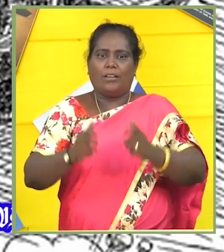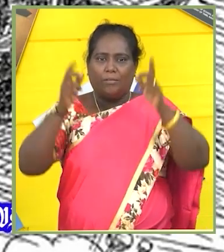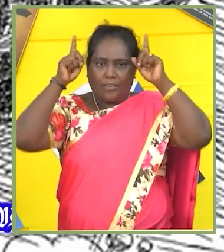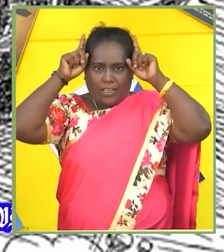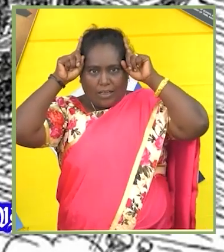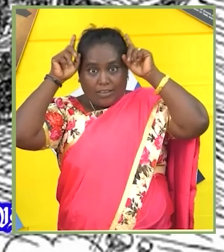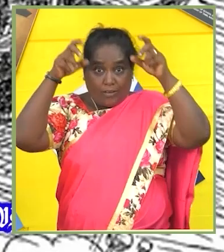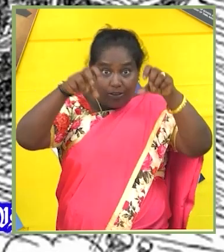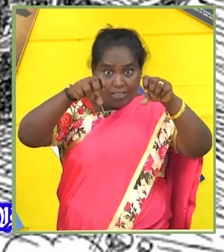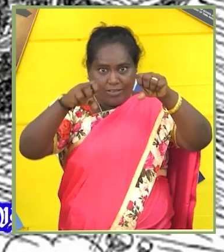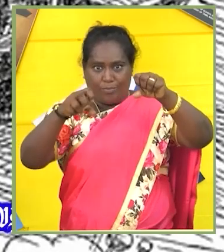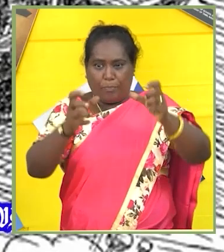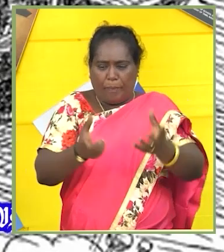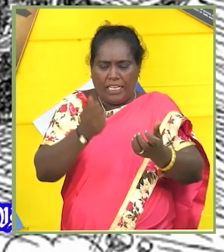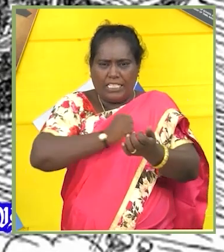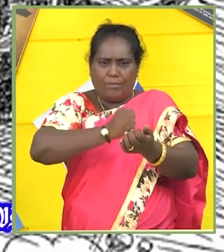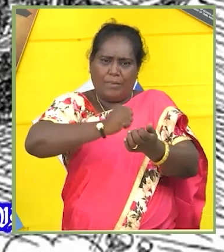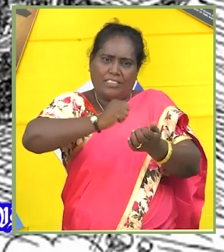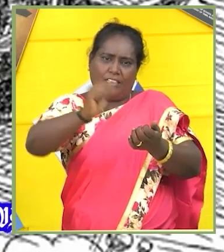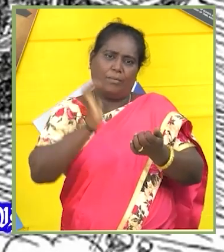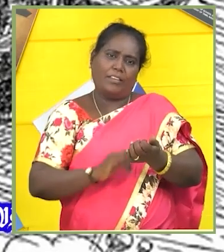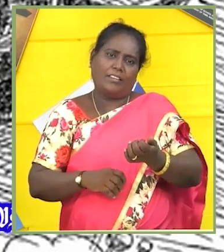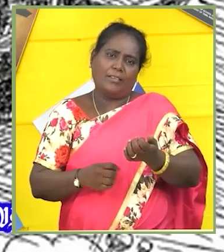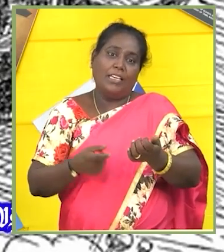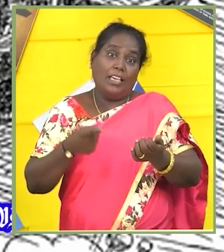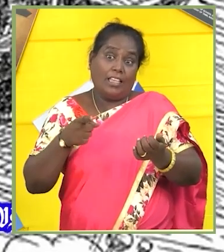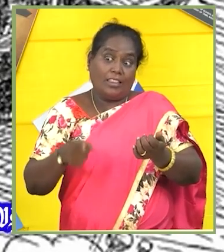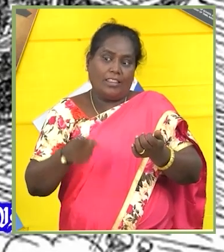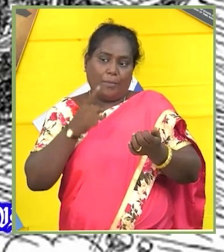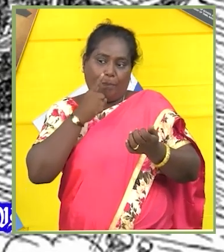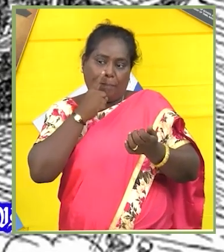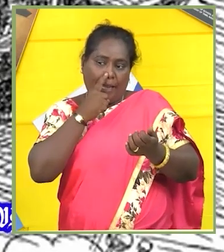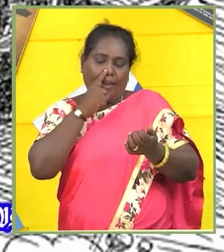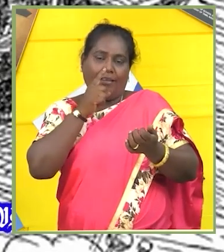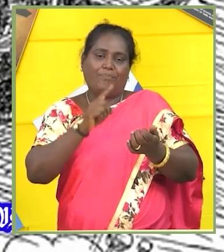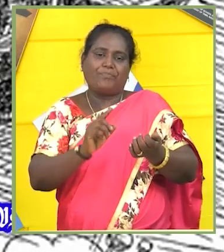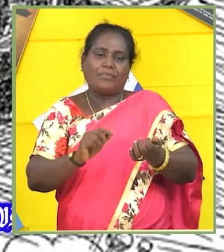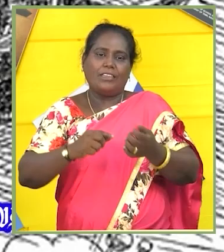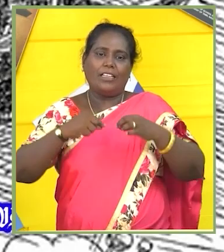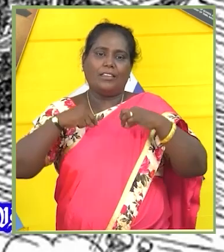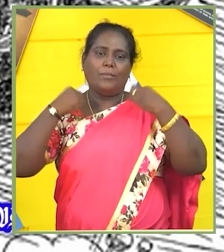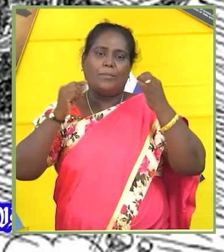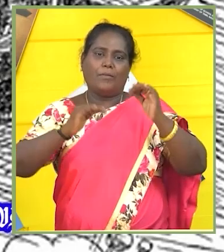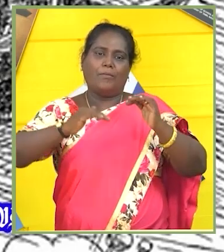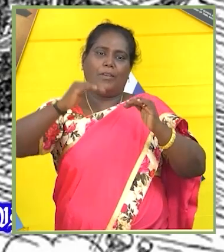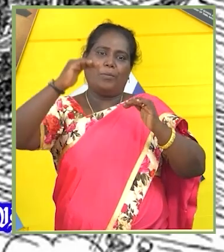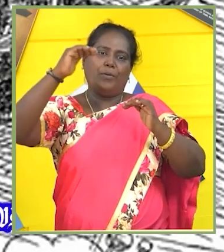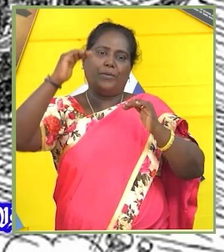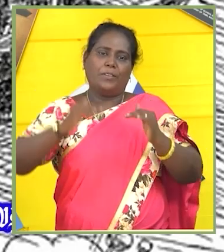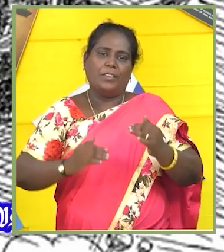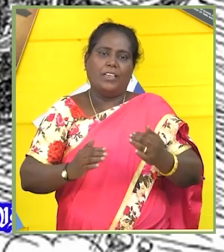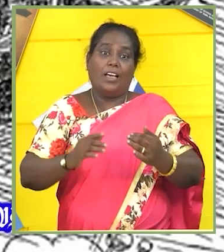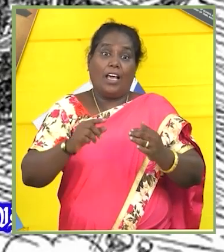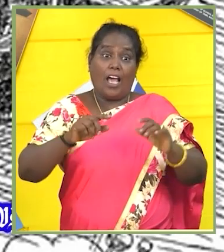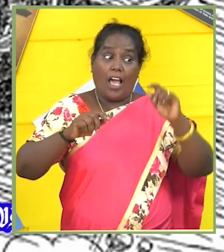ஏறு தழுவுதலுக்கு தயார் நிலையில் வைப்பார்கள். அப்போ இந்த பெண் திருமண பருவம் எய்தி வரும்போது அந்த காளையும் தயார்